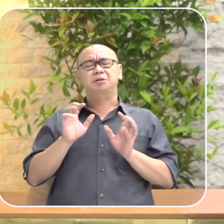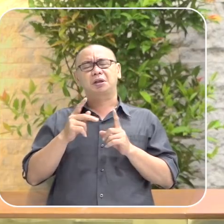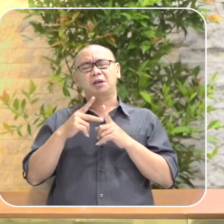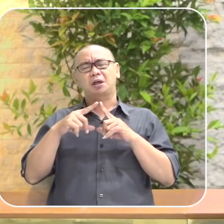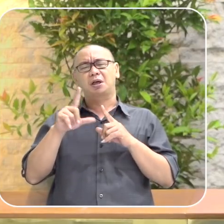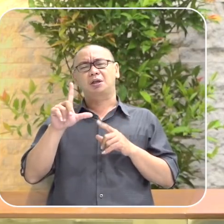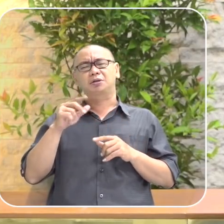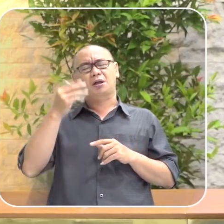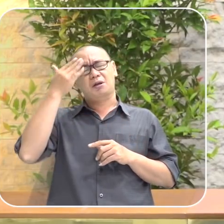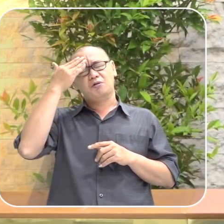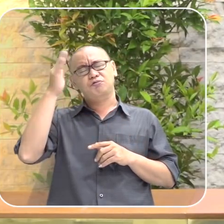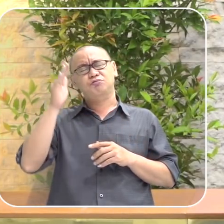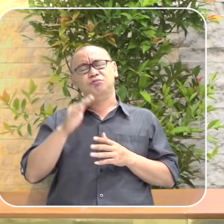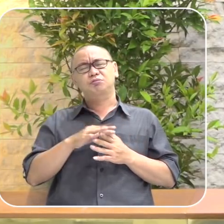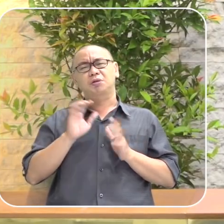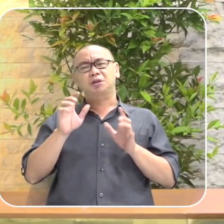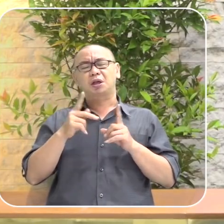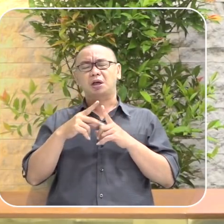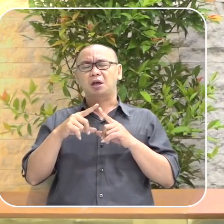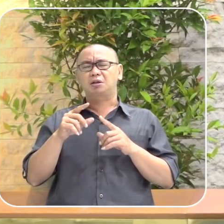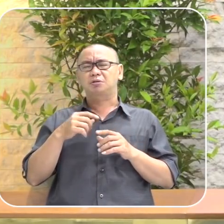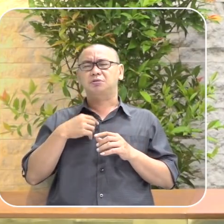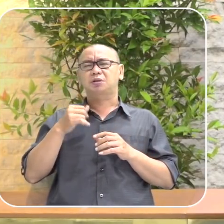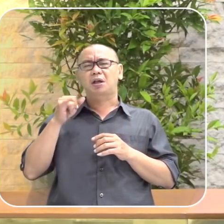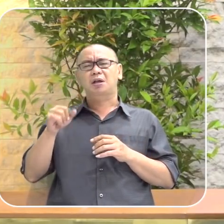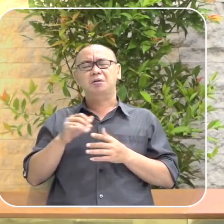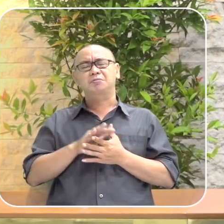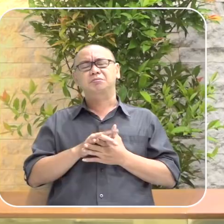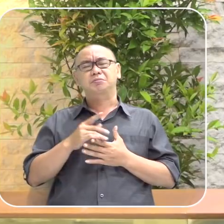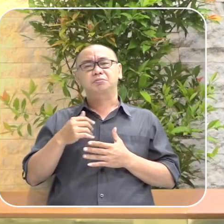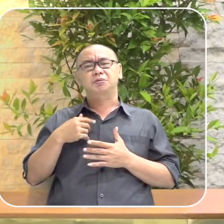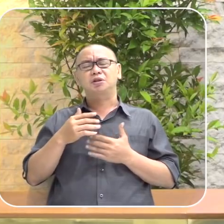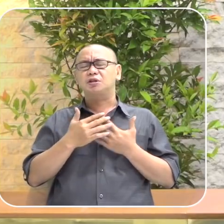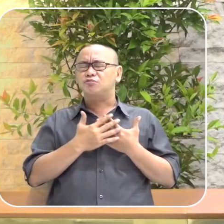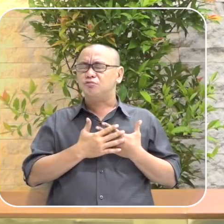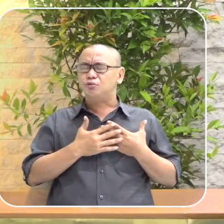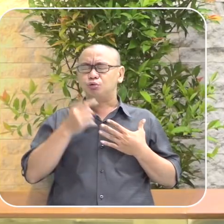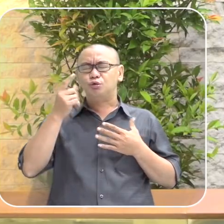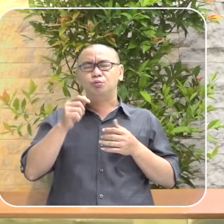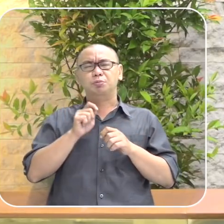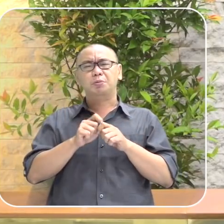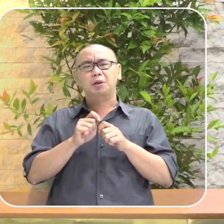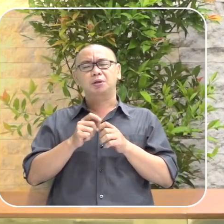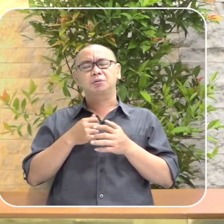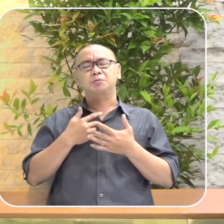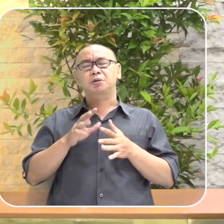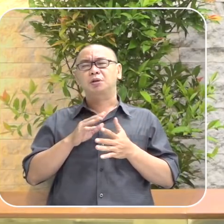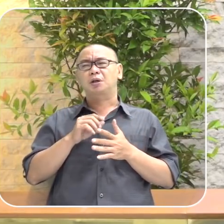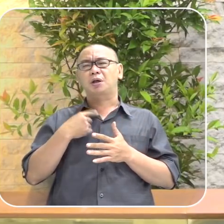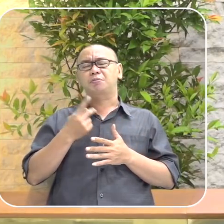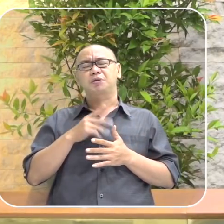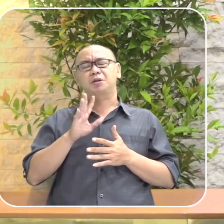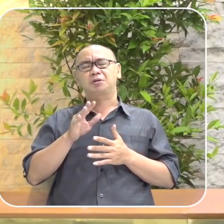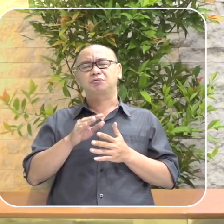hal kami keliru, dan kami rindu untuk memperbaikinya, sehingga kami tidak terlalu jauh tersesat dari